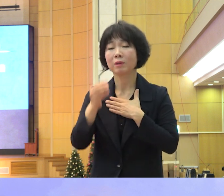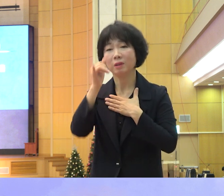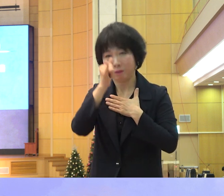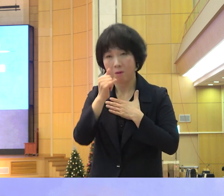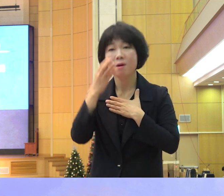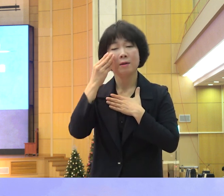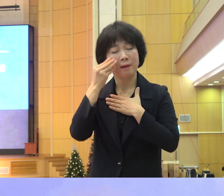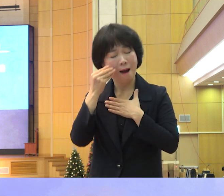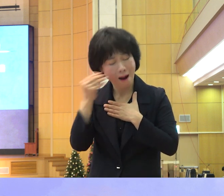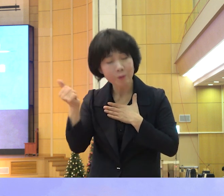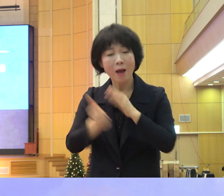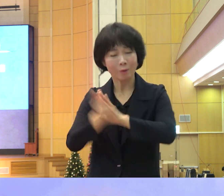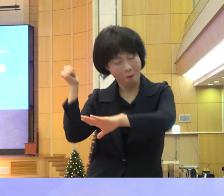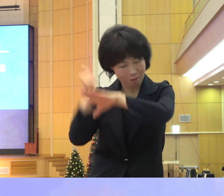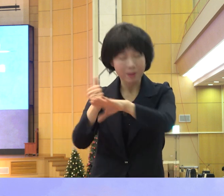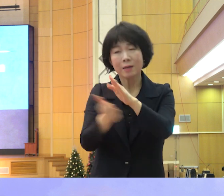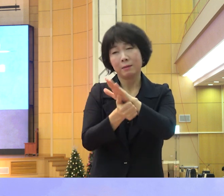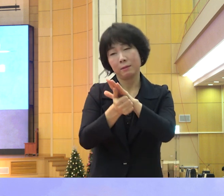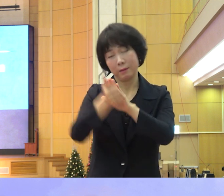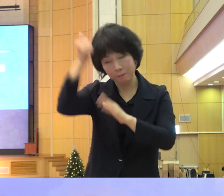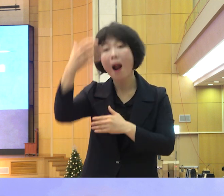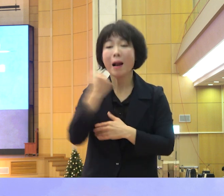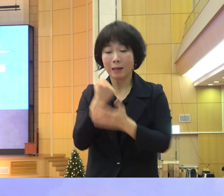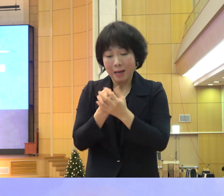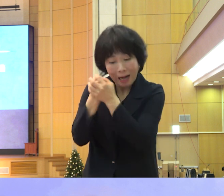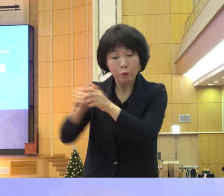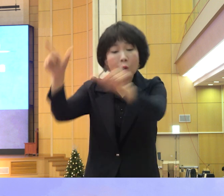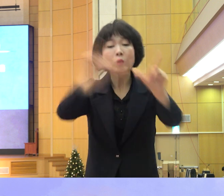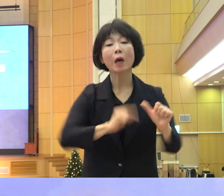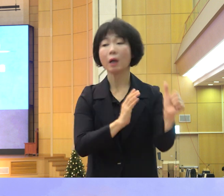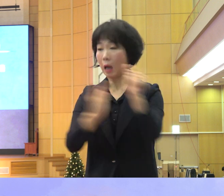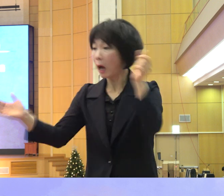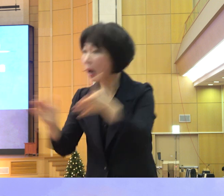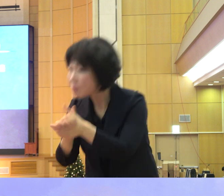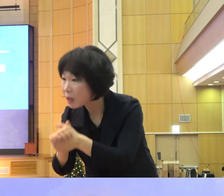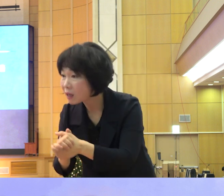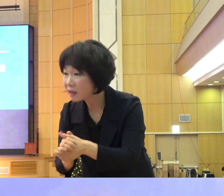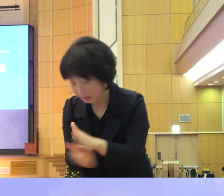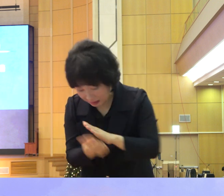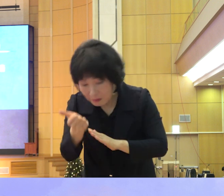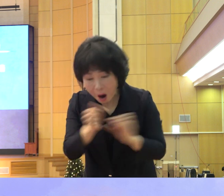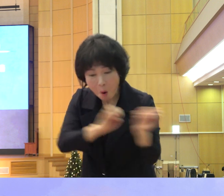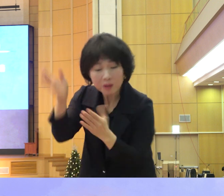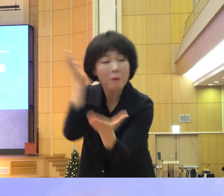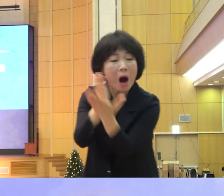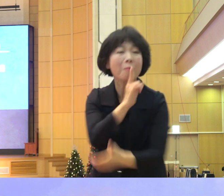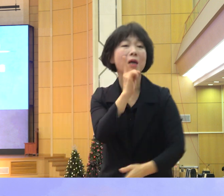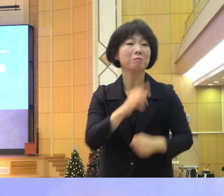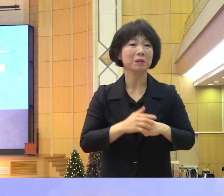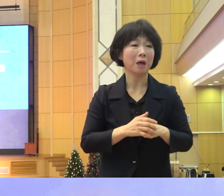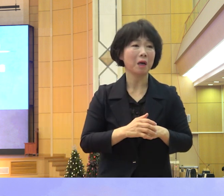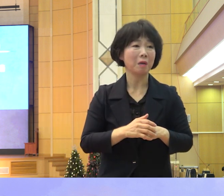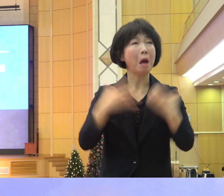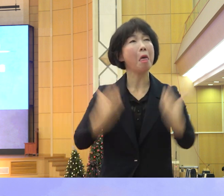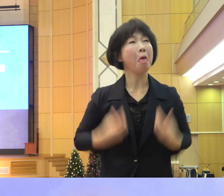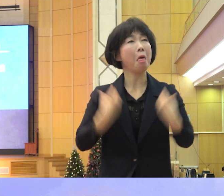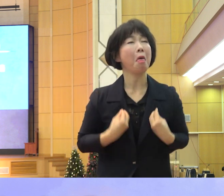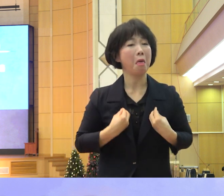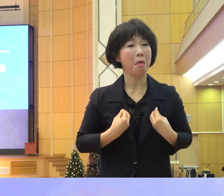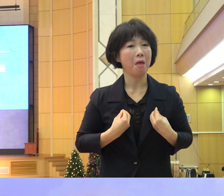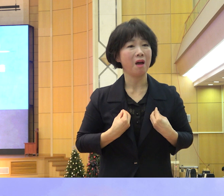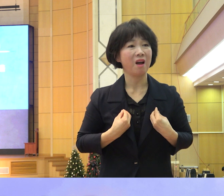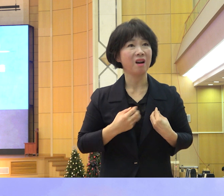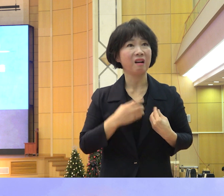라는 희망을 가지고 가잖아. 희망이. 사람이 내가 하다가 뭔 일이 하다가 안